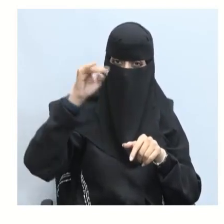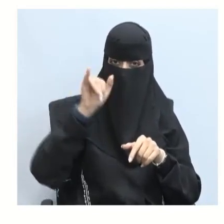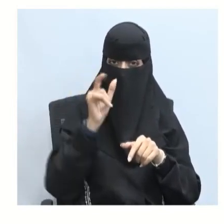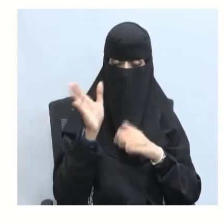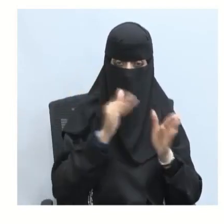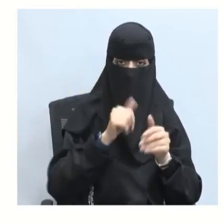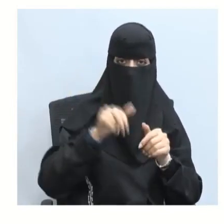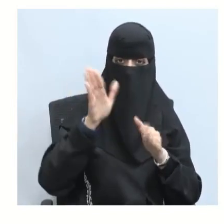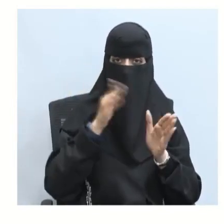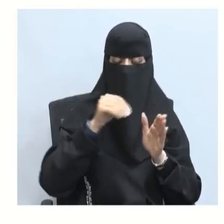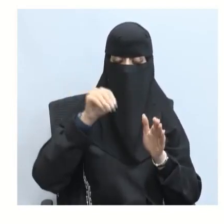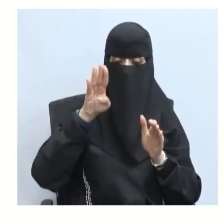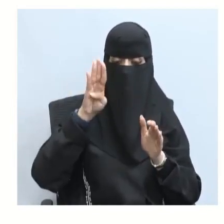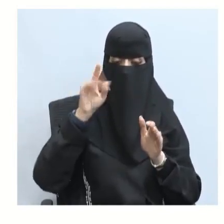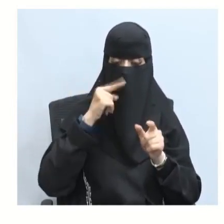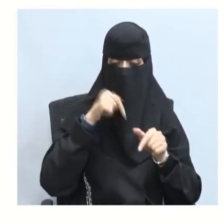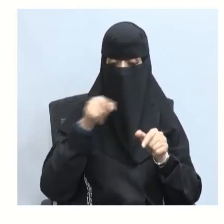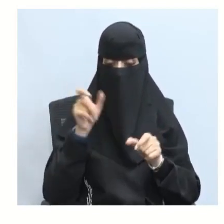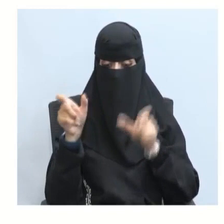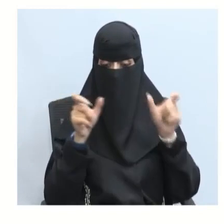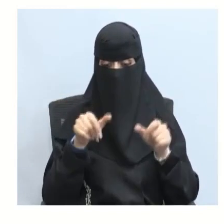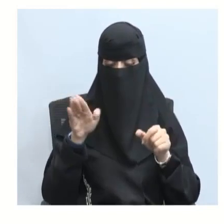احسنتم كذا ذلك سكروز